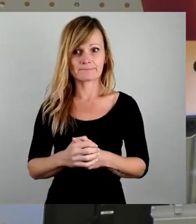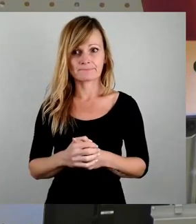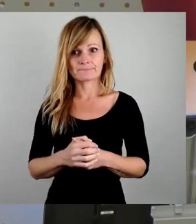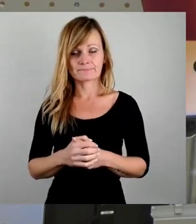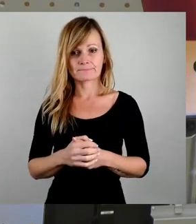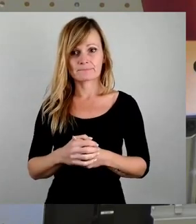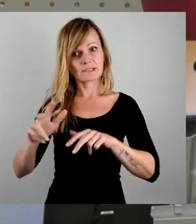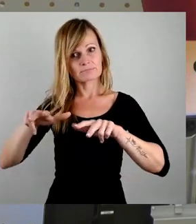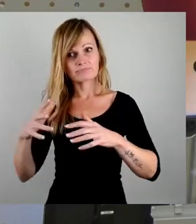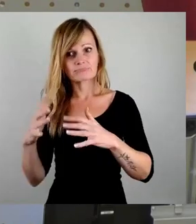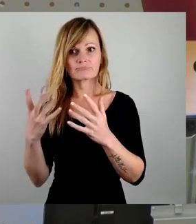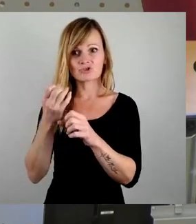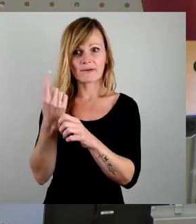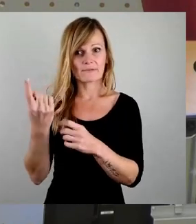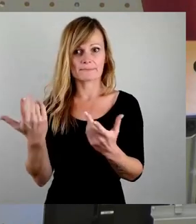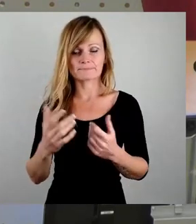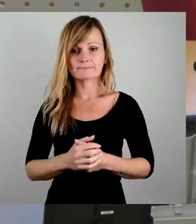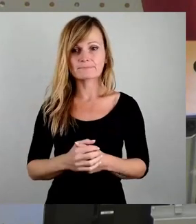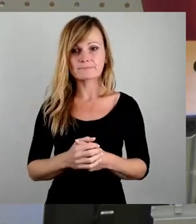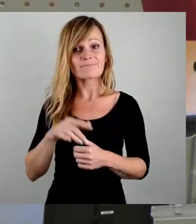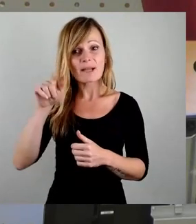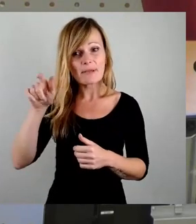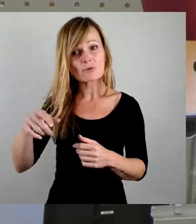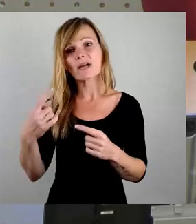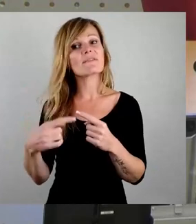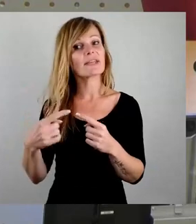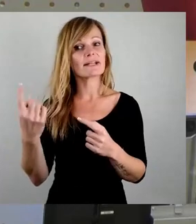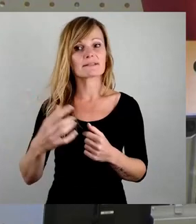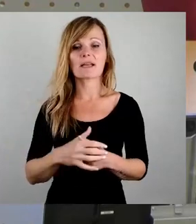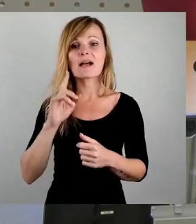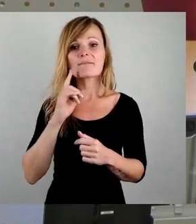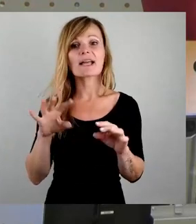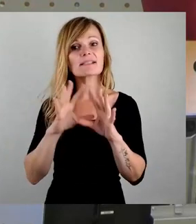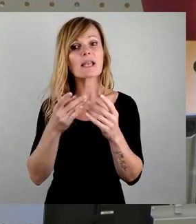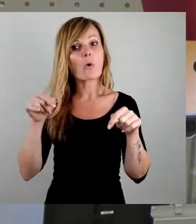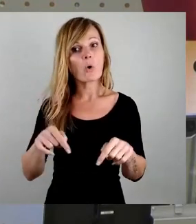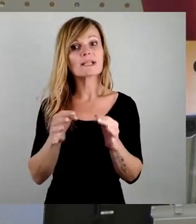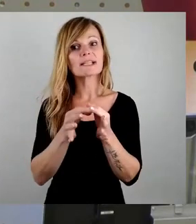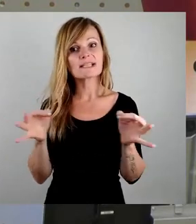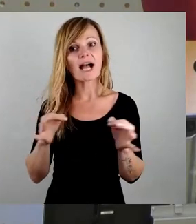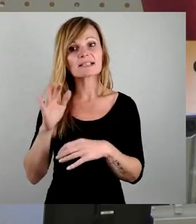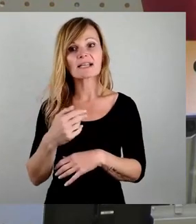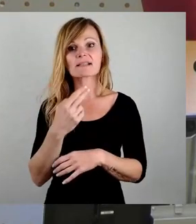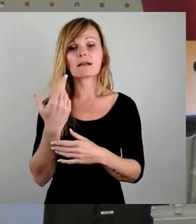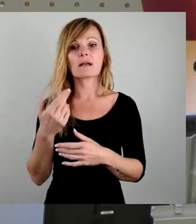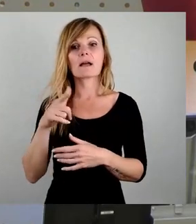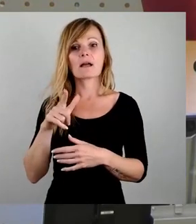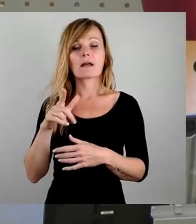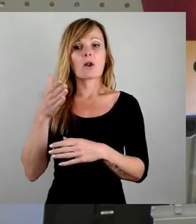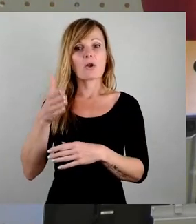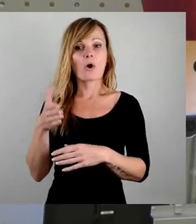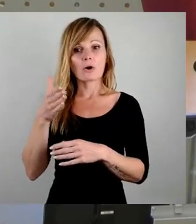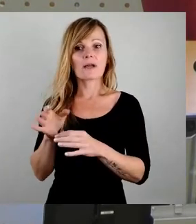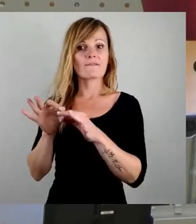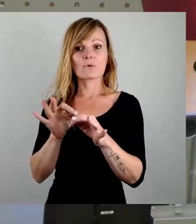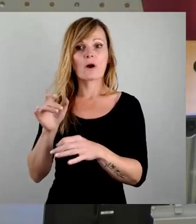erbringen. Das Personal fehlt. Und wir wissen ja alle, wir haben ja heute den Tag des Lokführerstreiks, und es sind nicht nur die Lokführer.